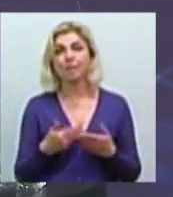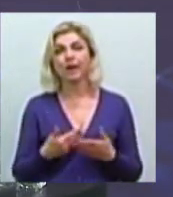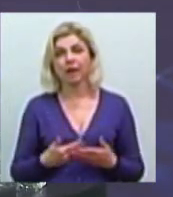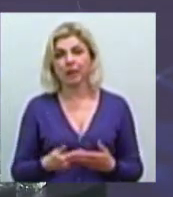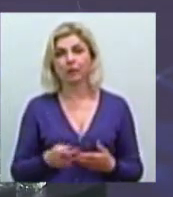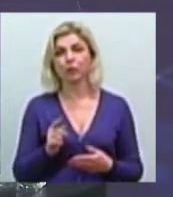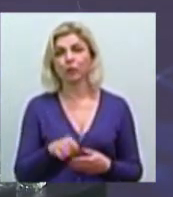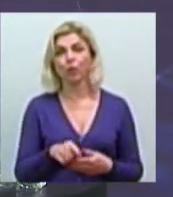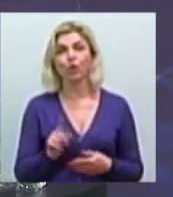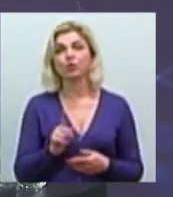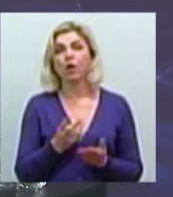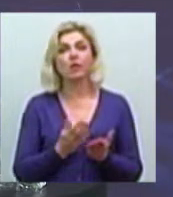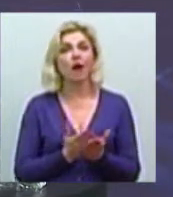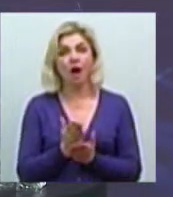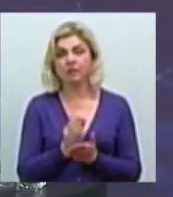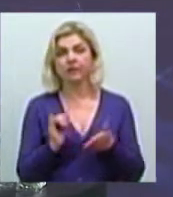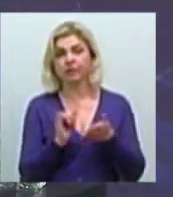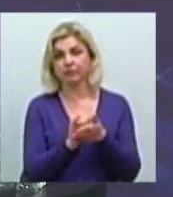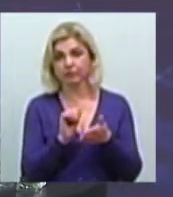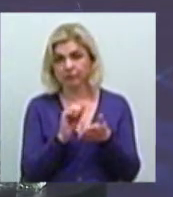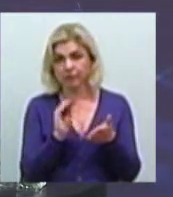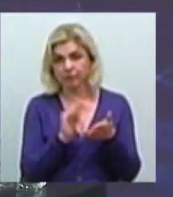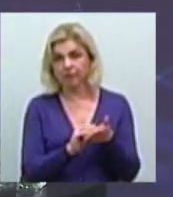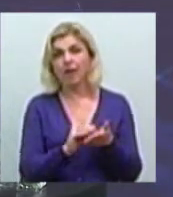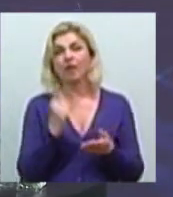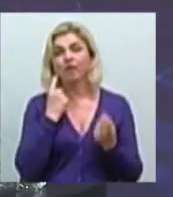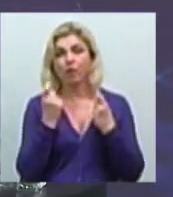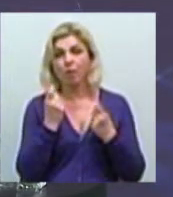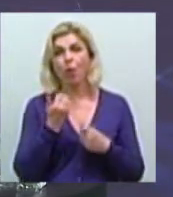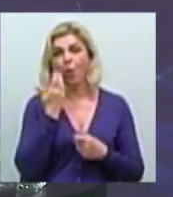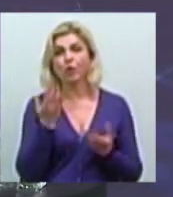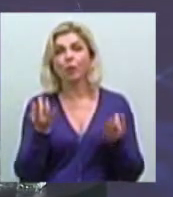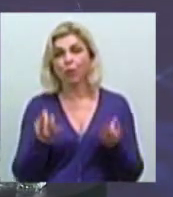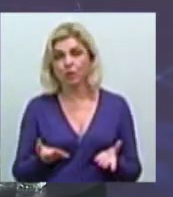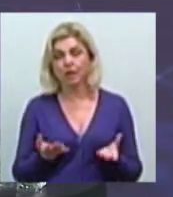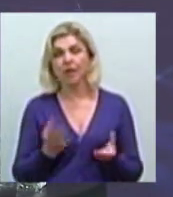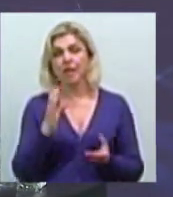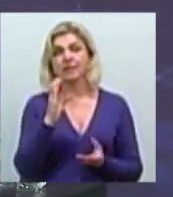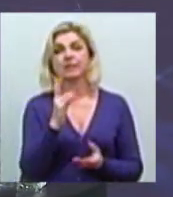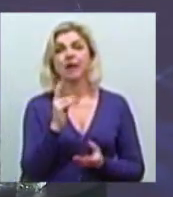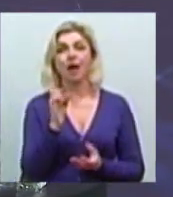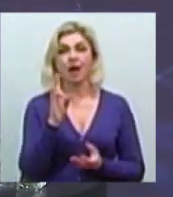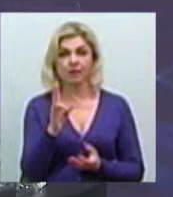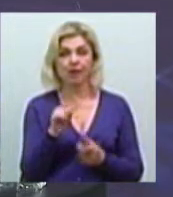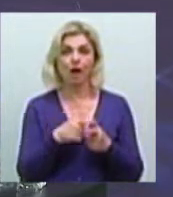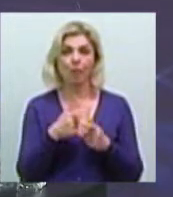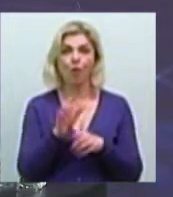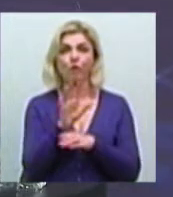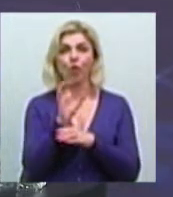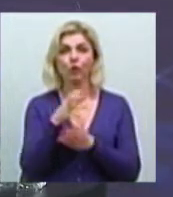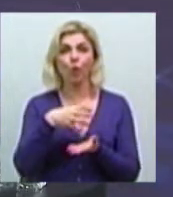того, як неякісно розміщується інформацію, коли просто скан або фотокопія,